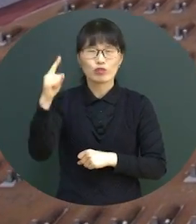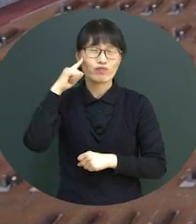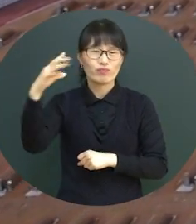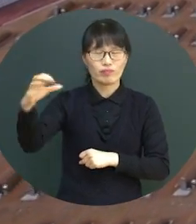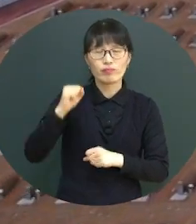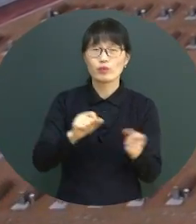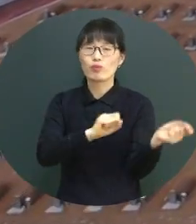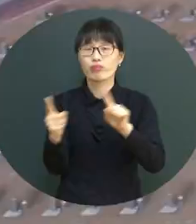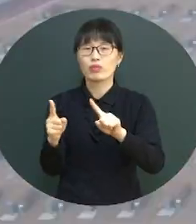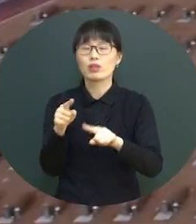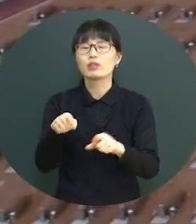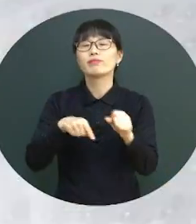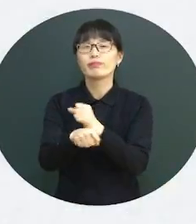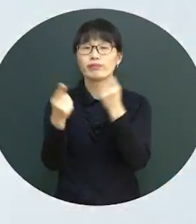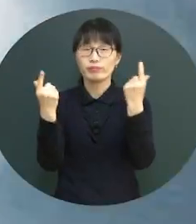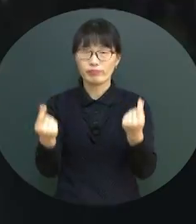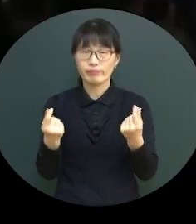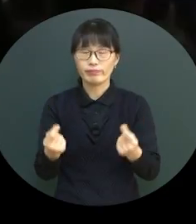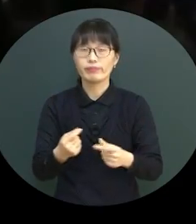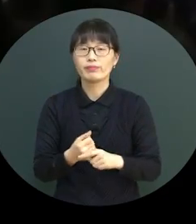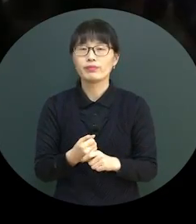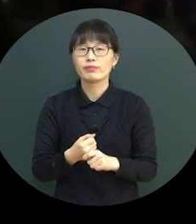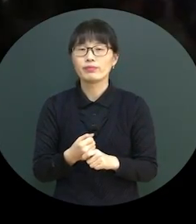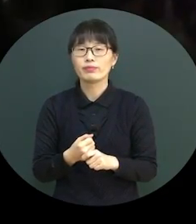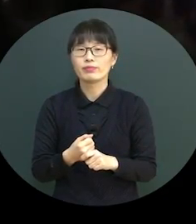정신의 부활을 상징합니다.